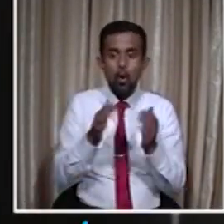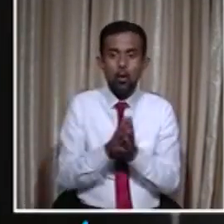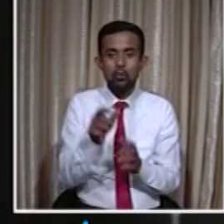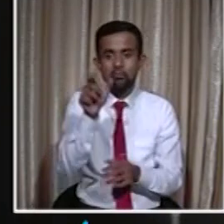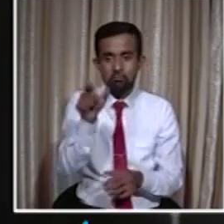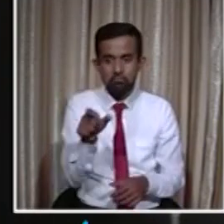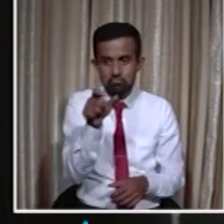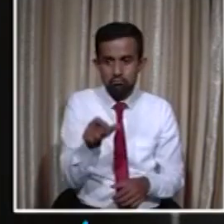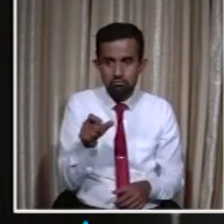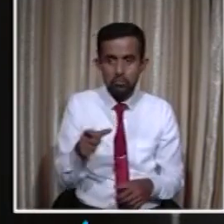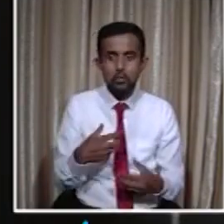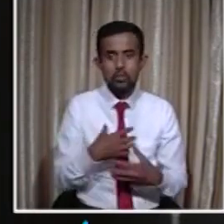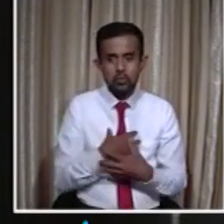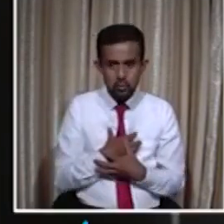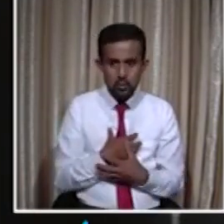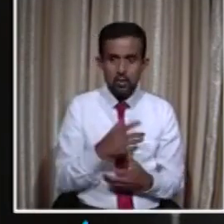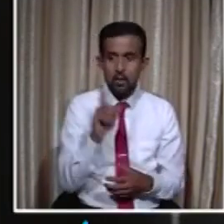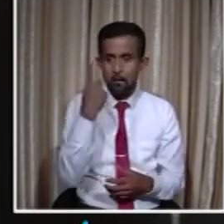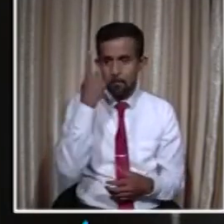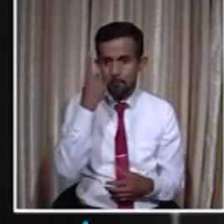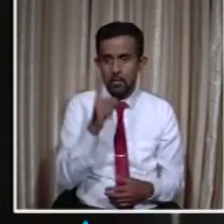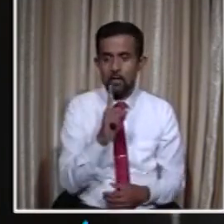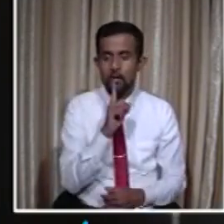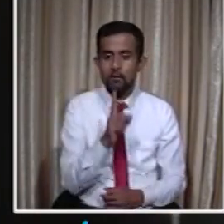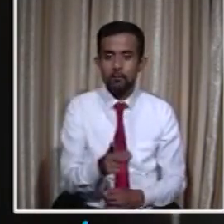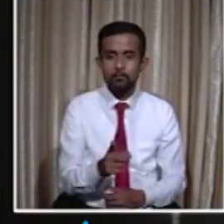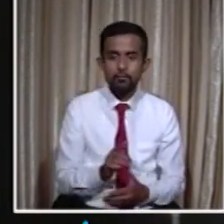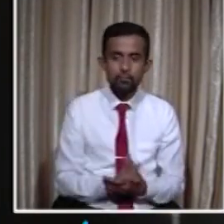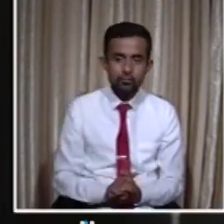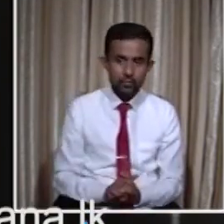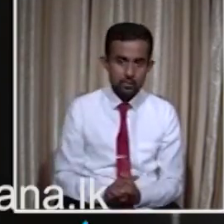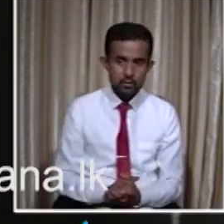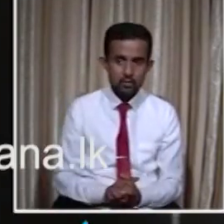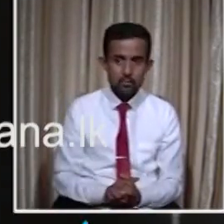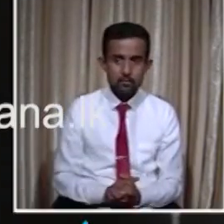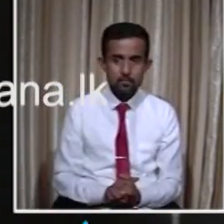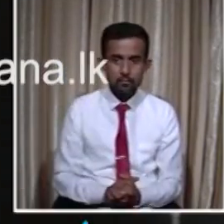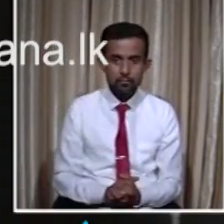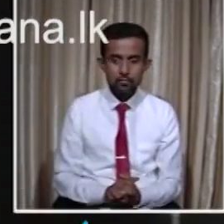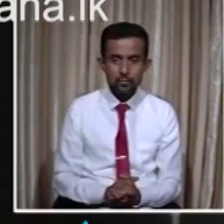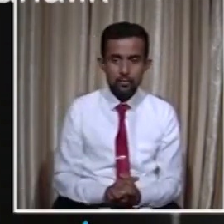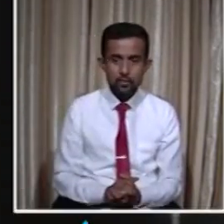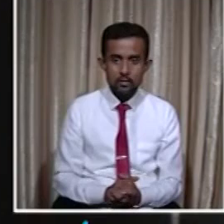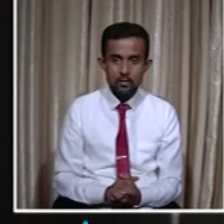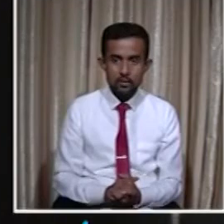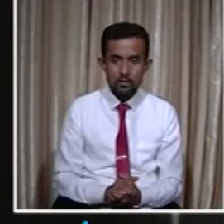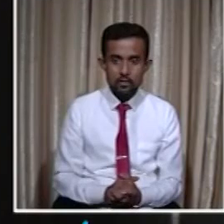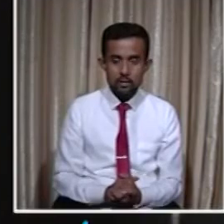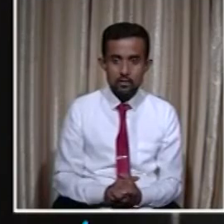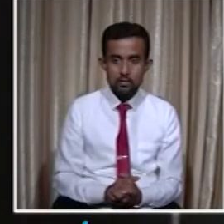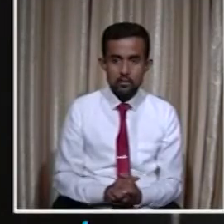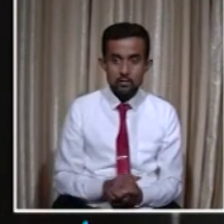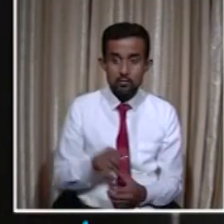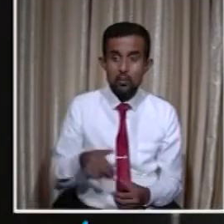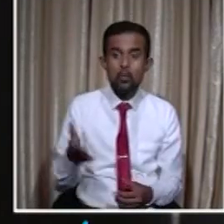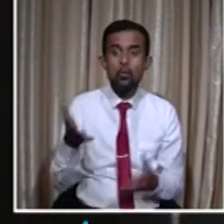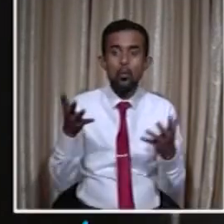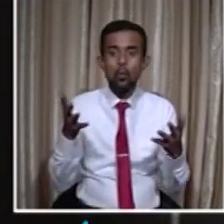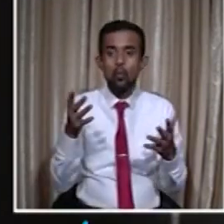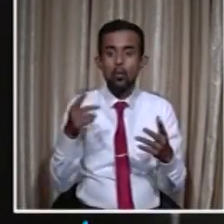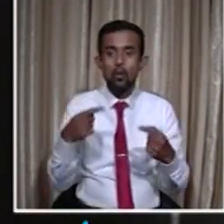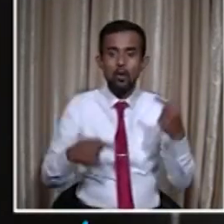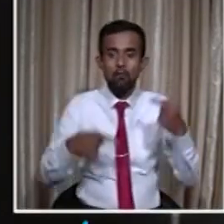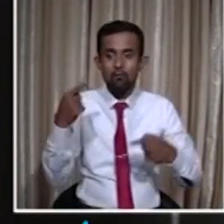වෙනුවෙන් අපේ කනගාටුව අපි පළමුවෙන්ම පුද කරන්නට කැමැතියි. ඒ වගේම අද මෙතන ගොඩක් අය අපි මේ විවාදය ගැන